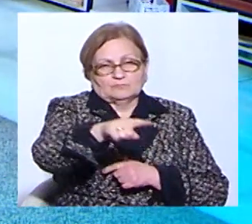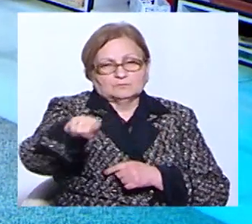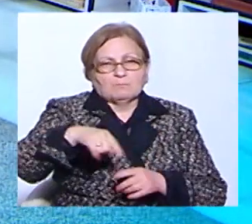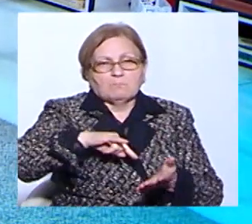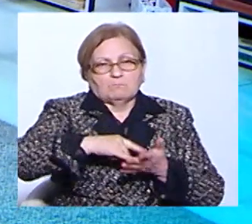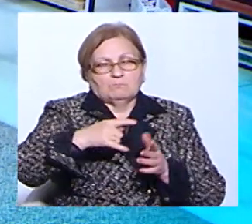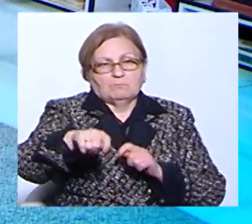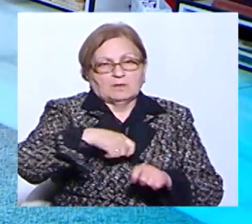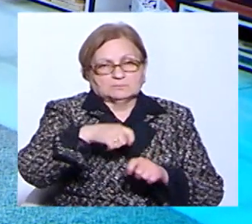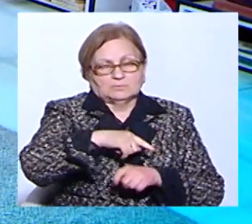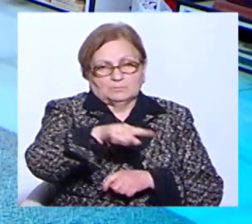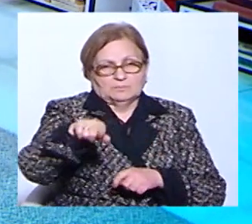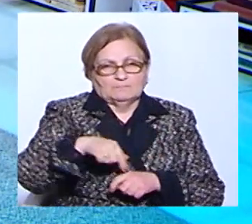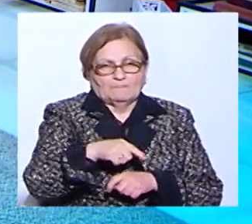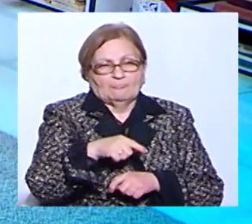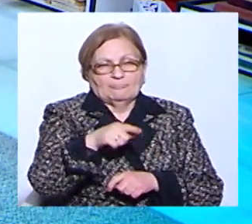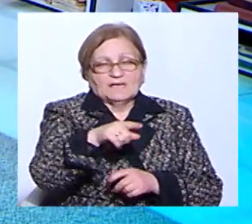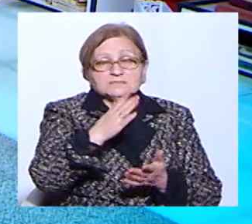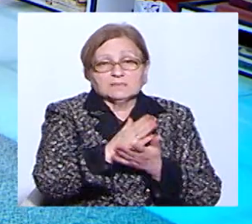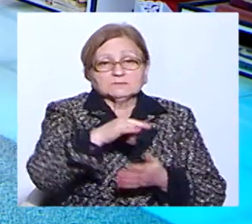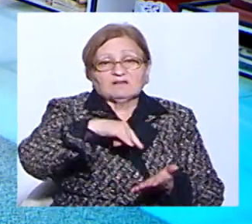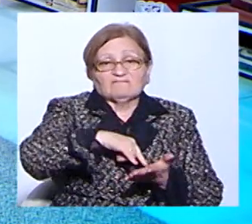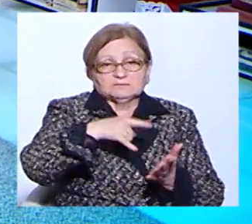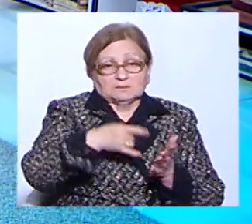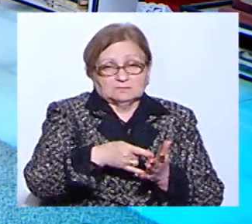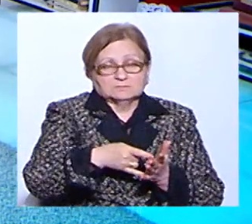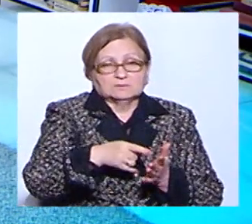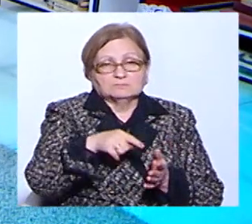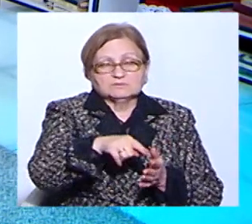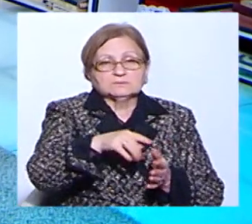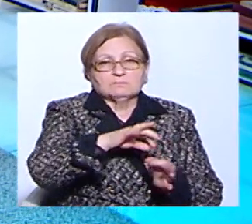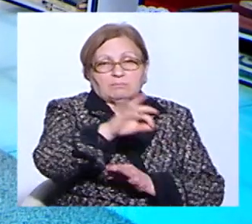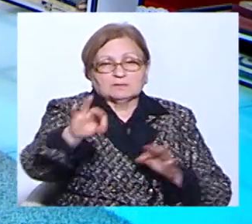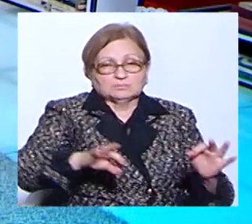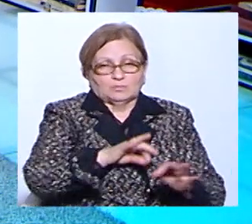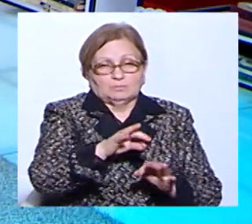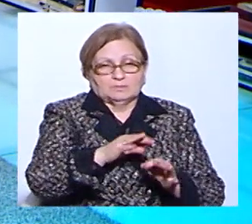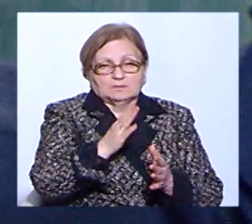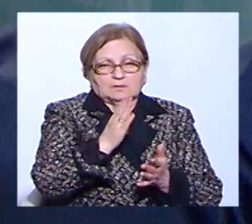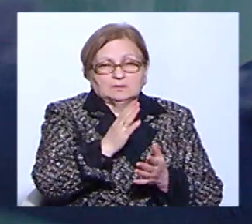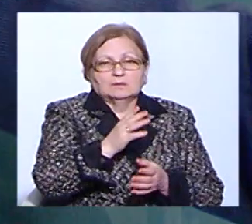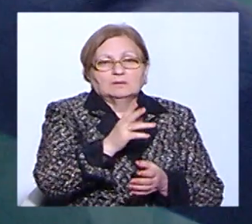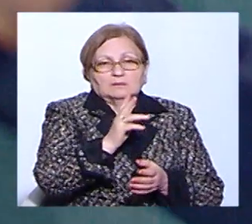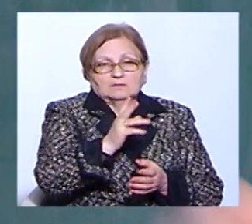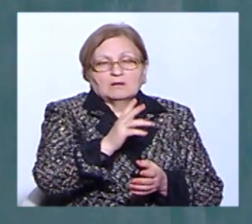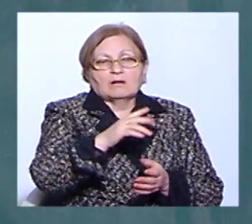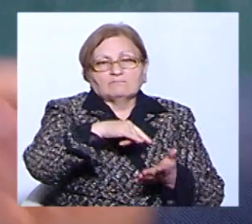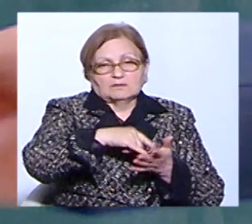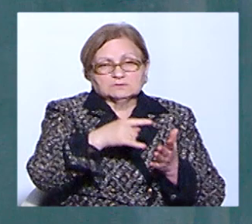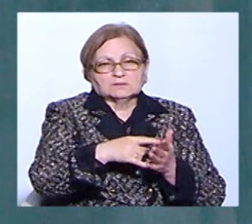ფართობი, რადგან ეს არის კვადრატი, ფუძის ფართობი იქნება კვადრატის